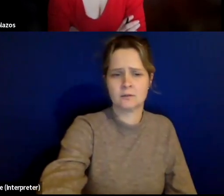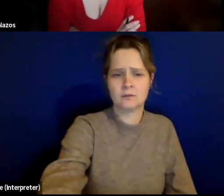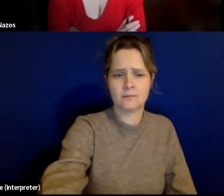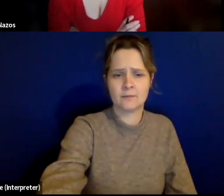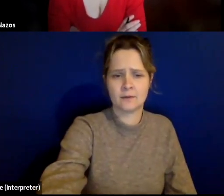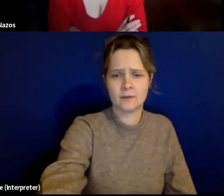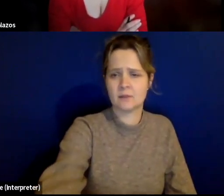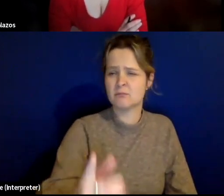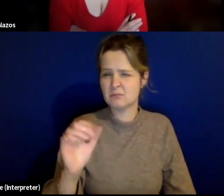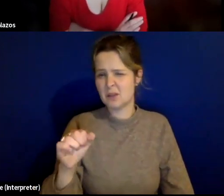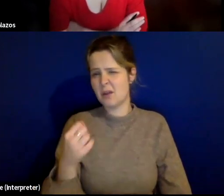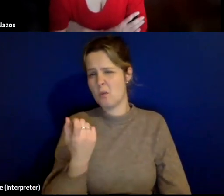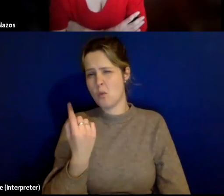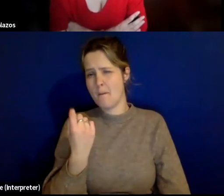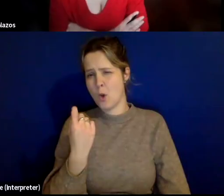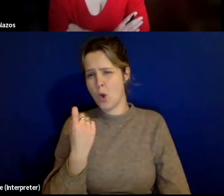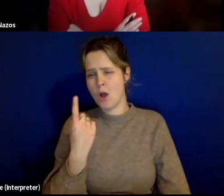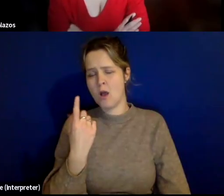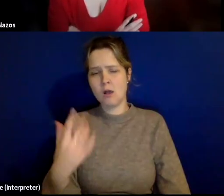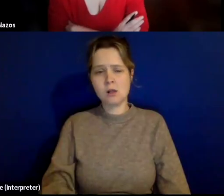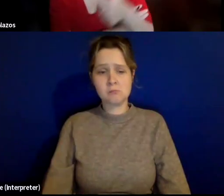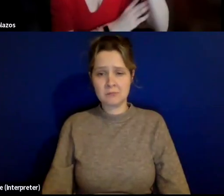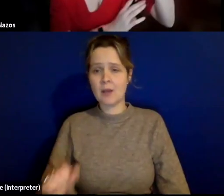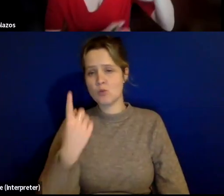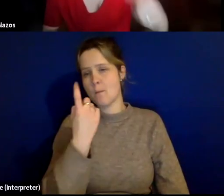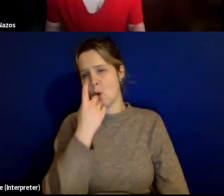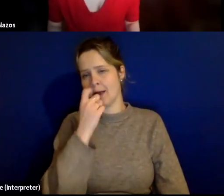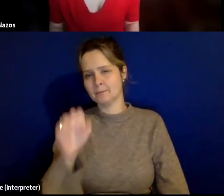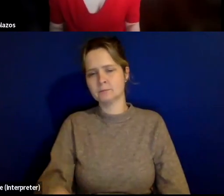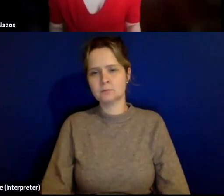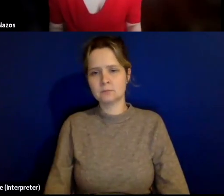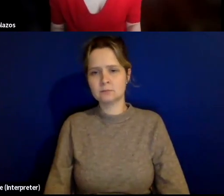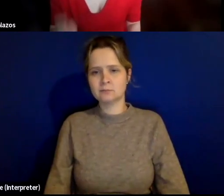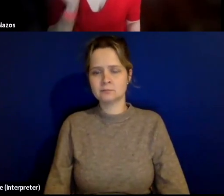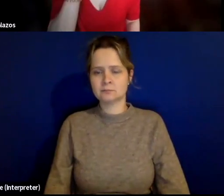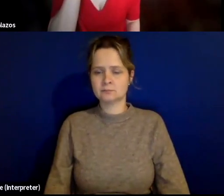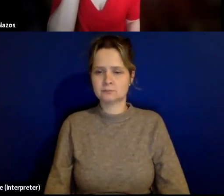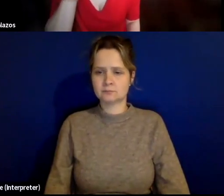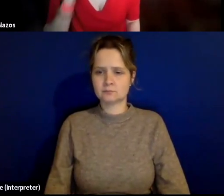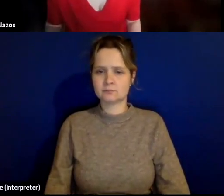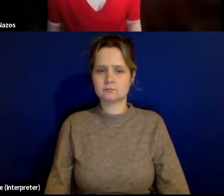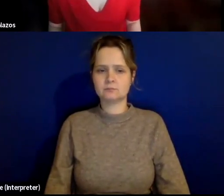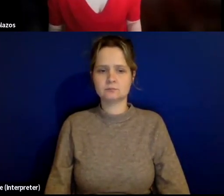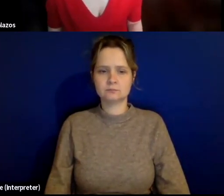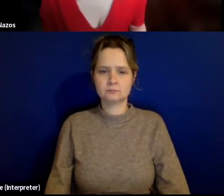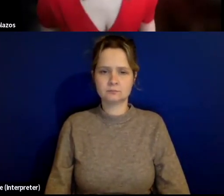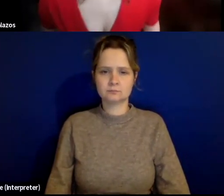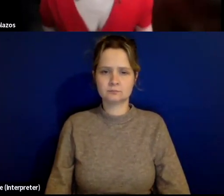I think so. We have time for another one? Yeah. Yes. Okay. So,